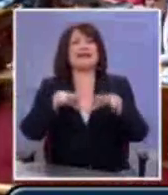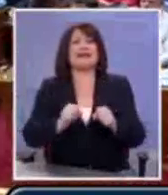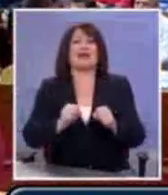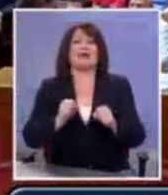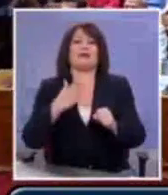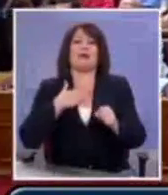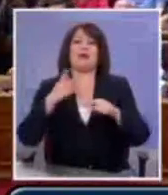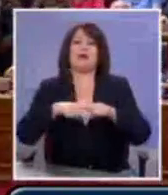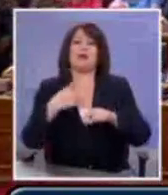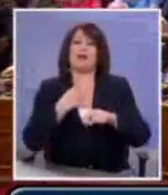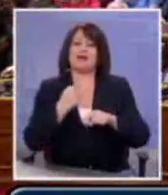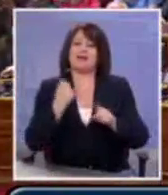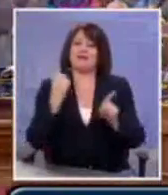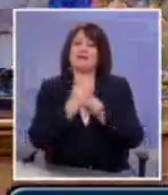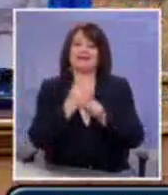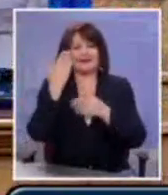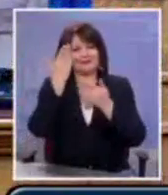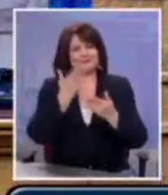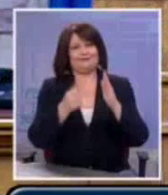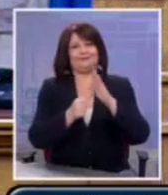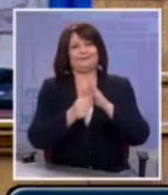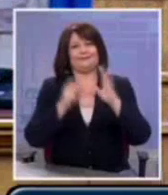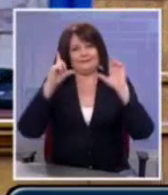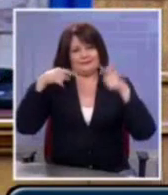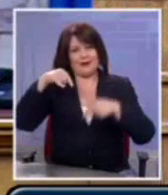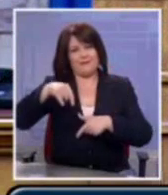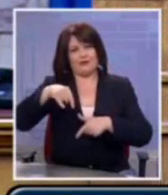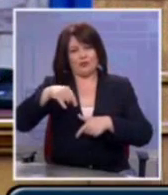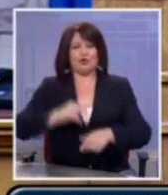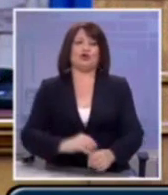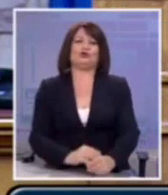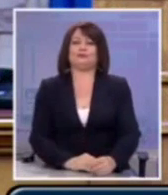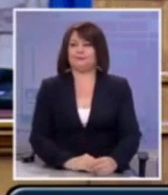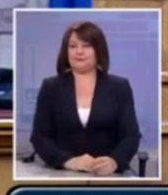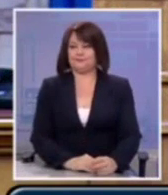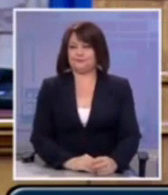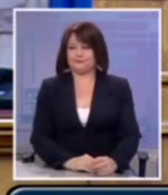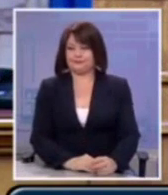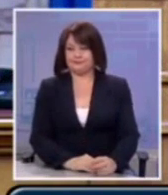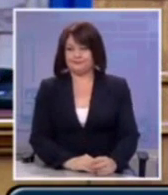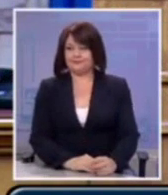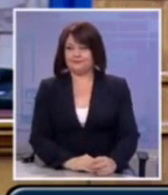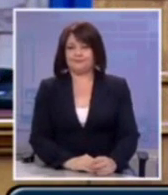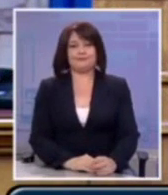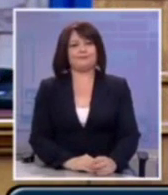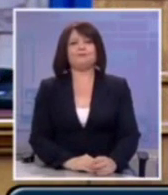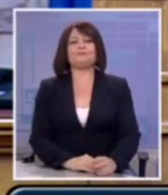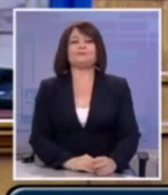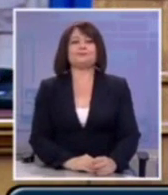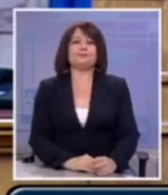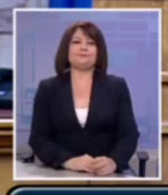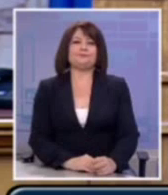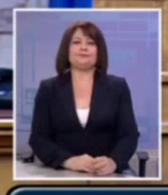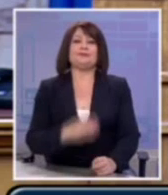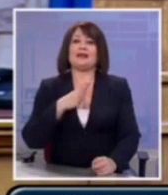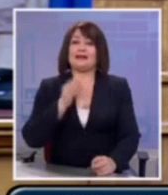κυριαρχίας. Με ιδιαίτερη εκτίμηση, Προκόπης Παυλόπουλος. Και θα μείνει στα πρακτικά της συνεδρίασης. Θέλω